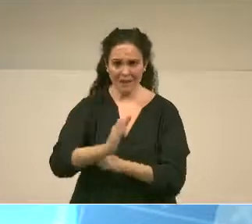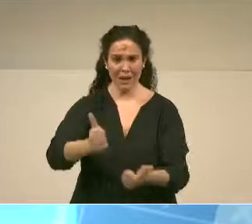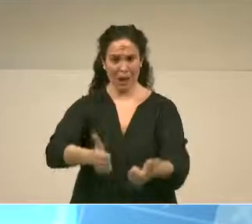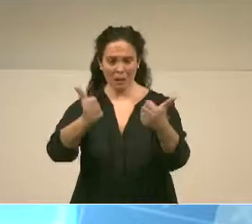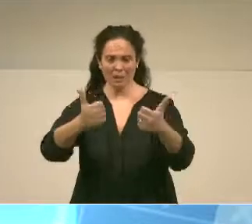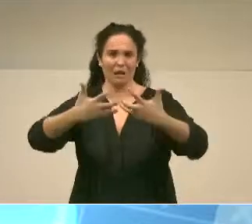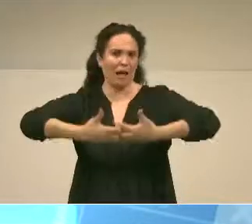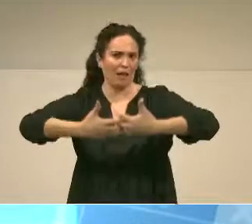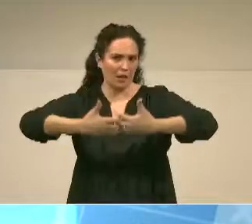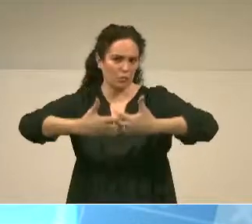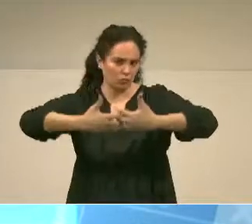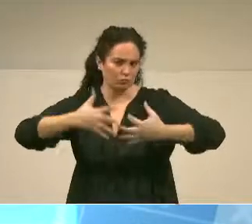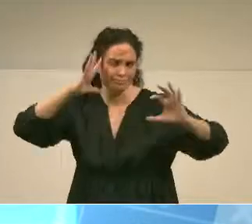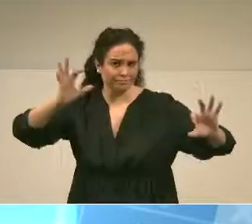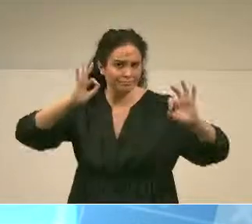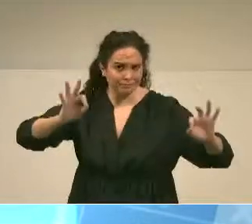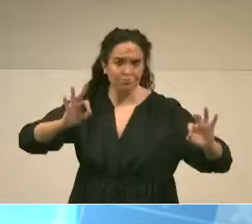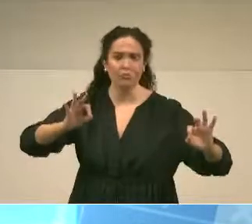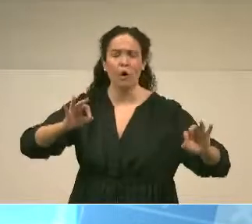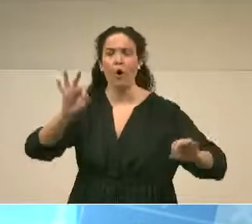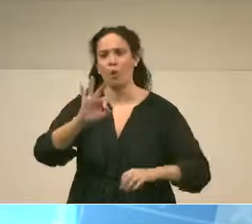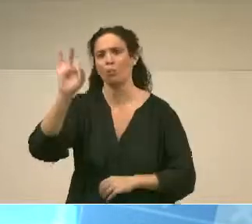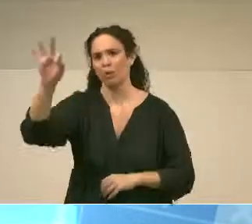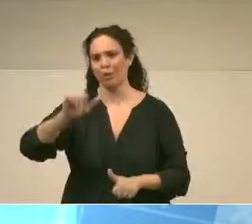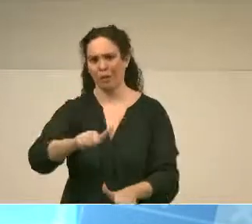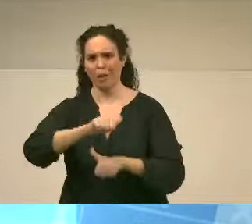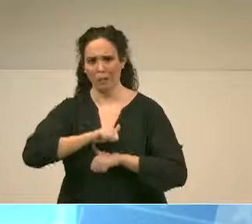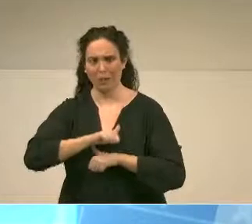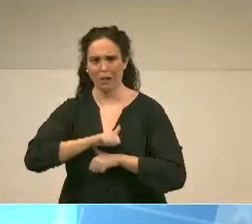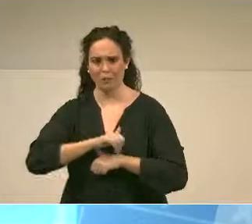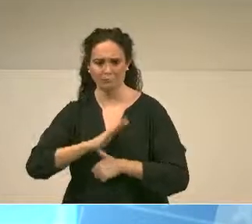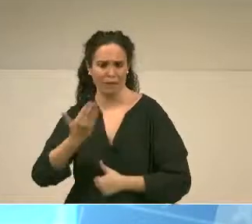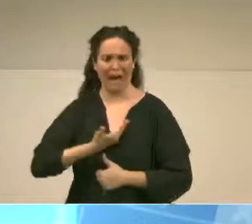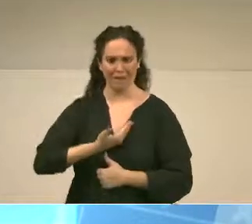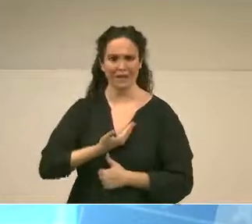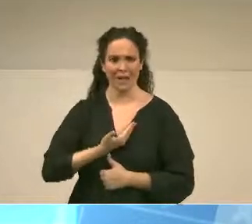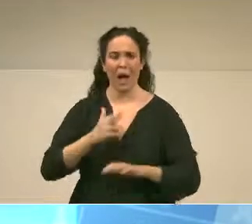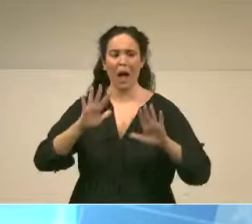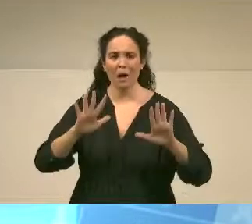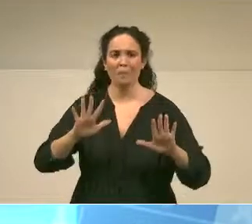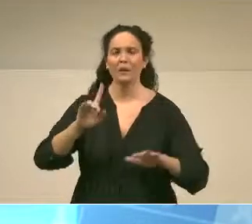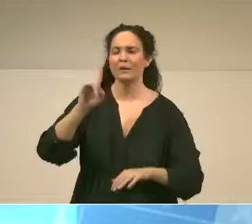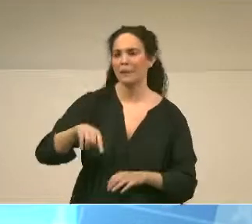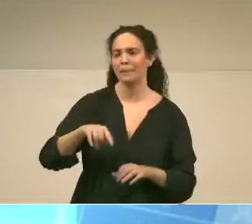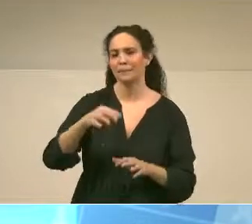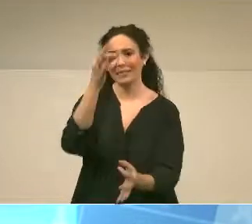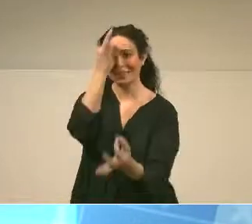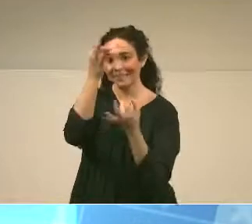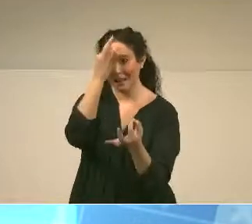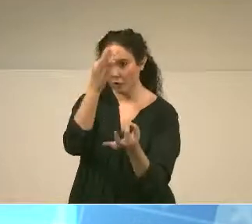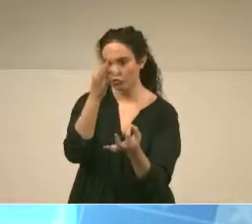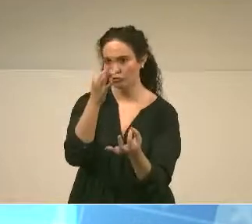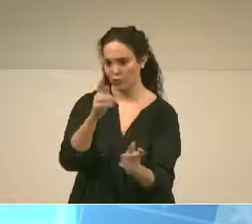industriak ere eta gure langabezi tasak sufritu egiten duela, baina datu hon bezala, pandemia pixka bat atzera egiten